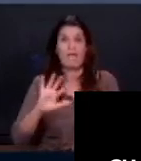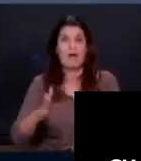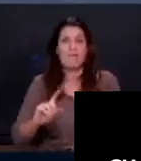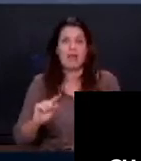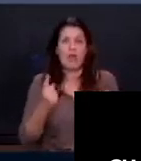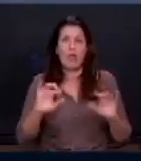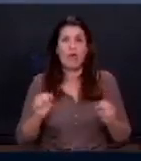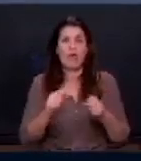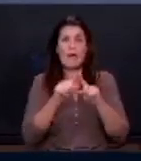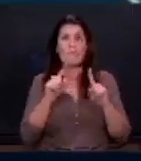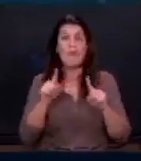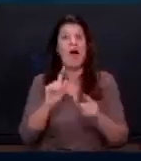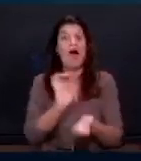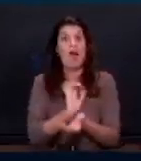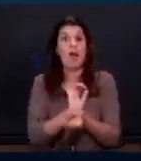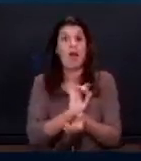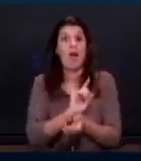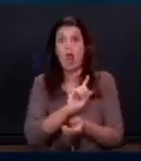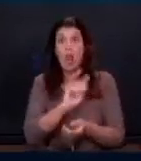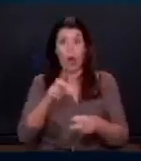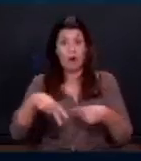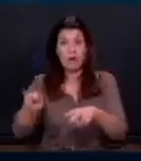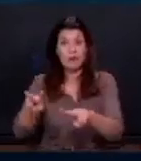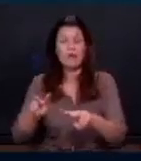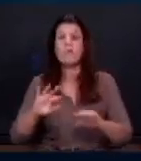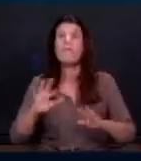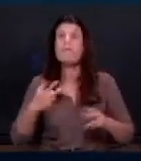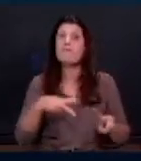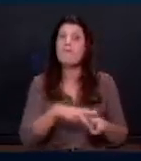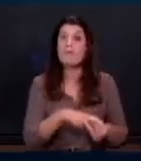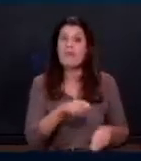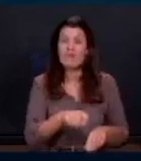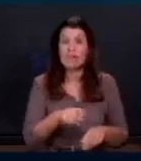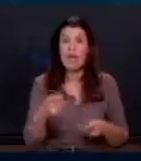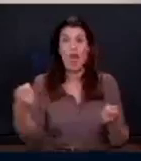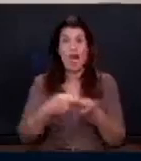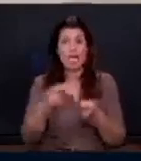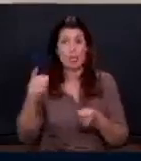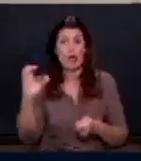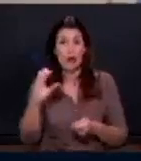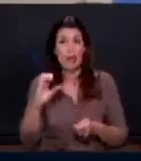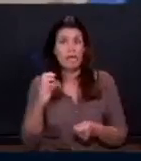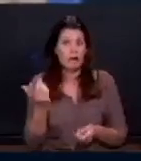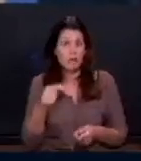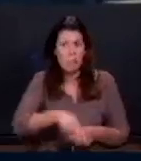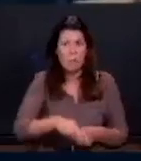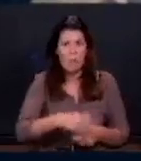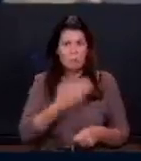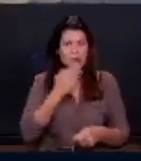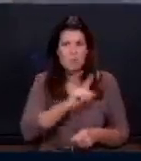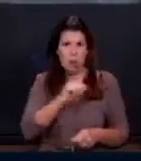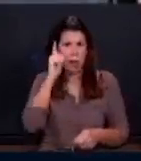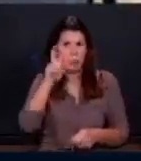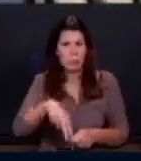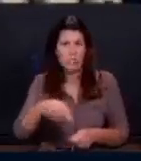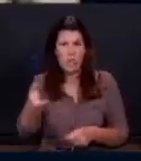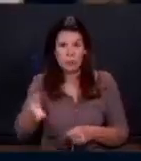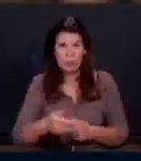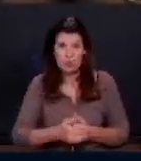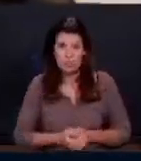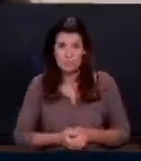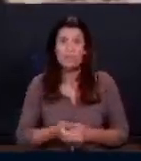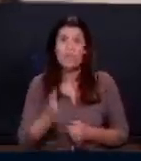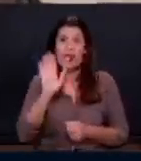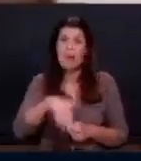לקרוג'ן לא ייפרע, מה שמטריד בכל הסיפור הזה הוא שהקשר הקוויתי כלל לא היה ידוע לרגולטורים במשרד האנרגיה, דרך